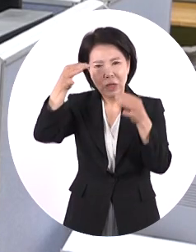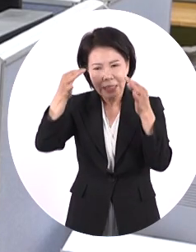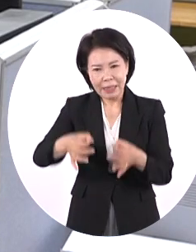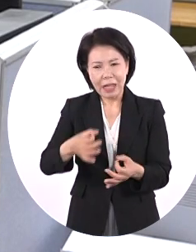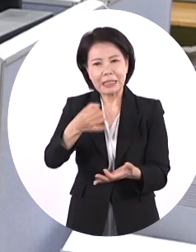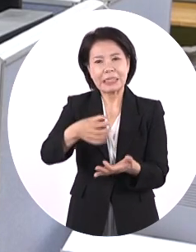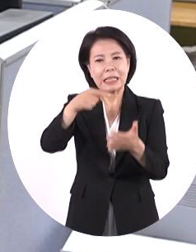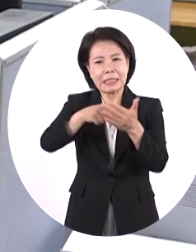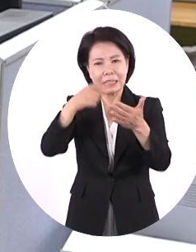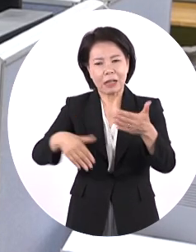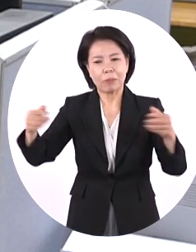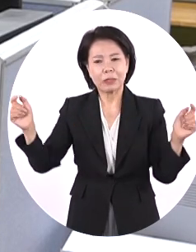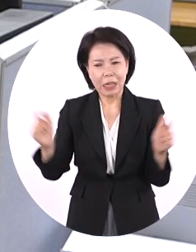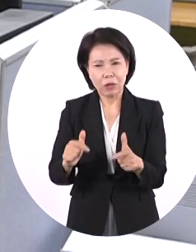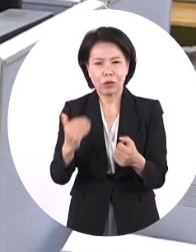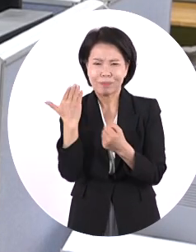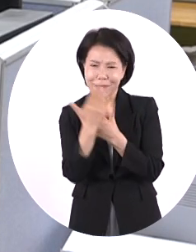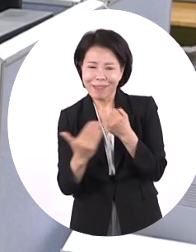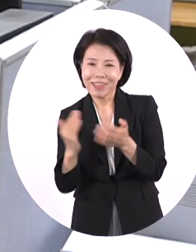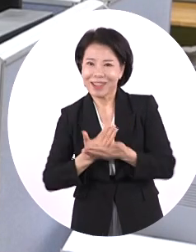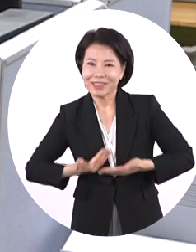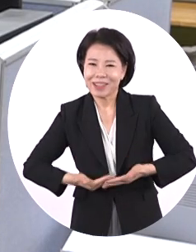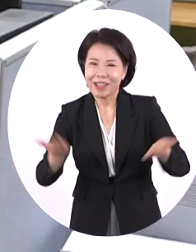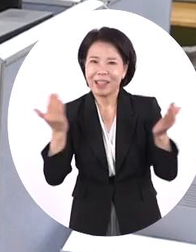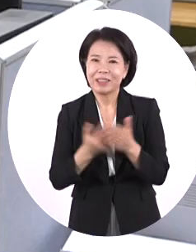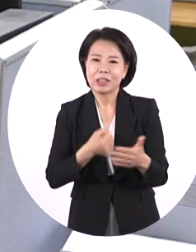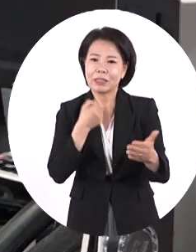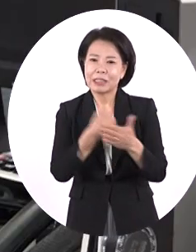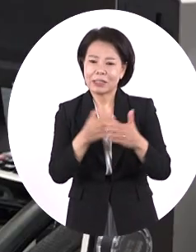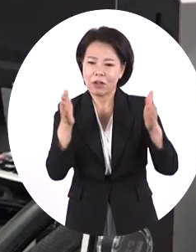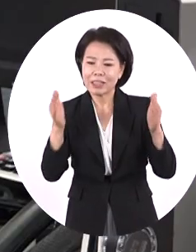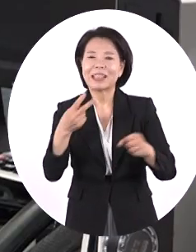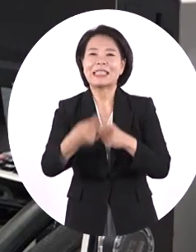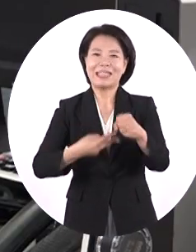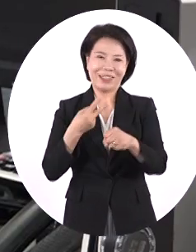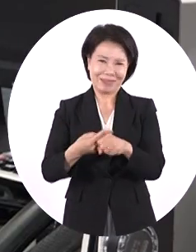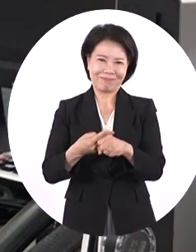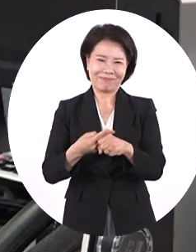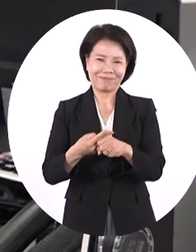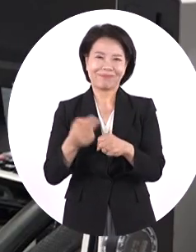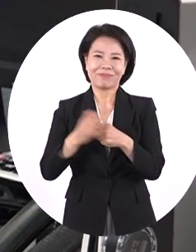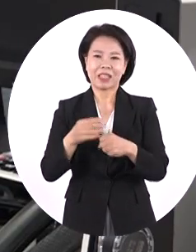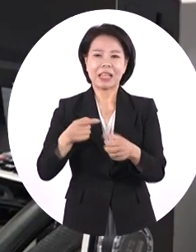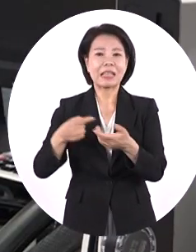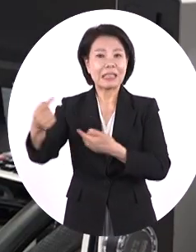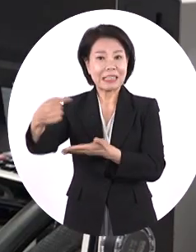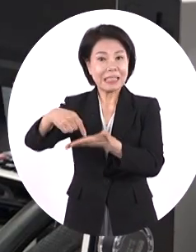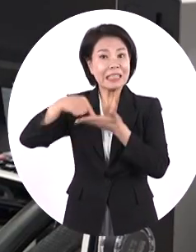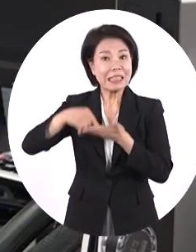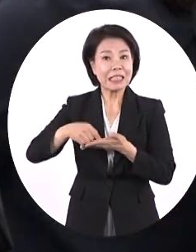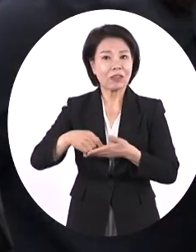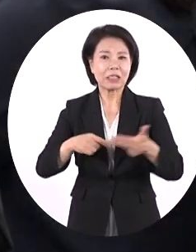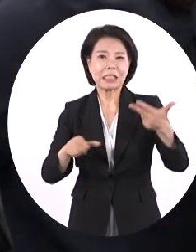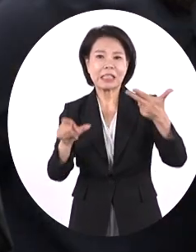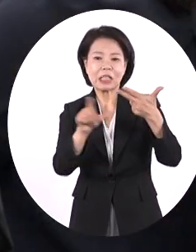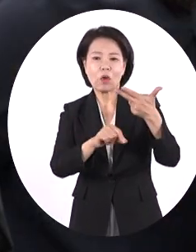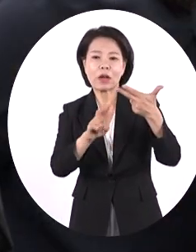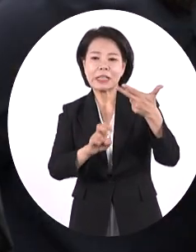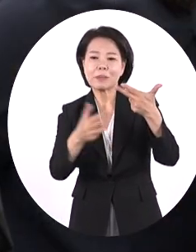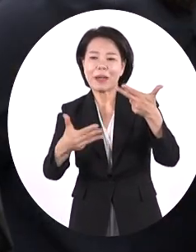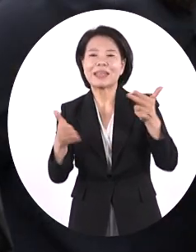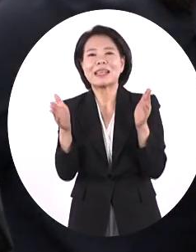재산세 감면 등 다양한 혜택이 주어지며 지정기간은 2년입니다. 신청은 오는